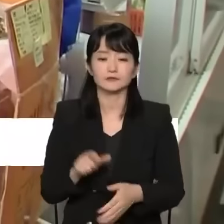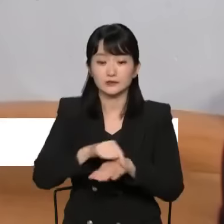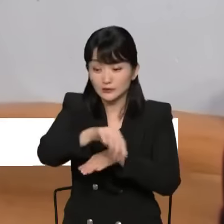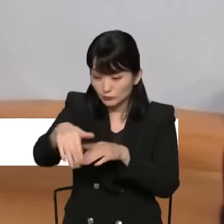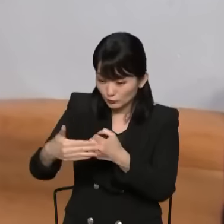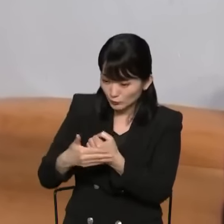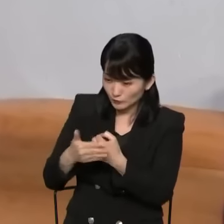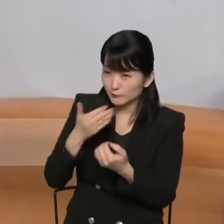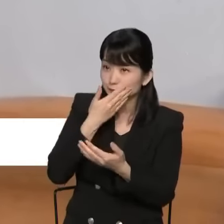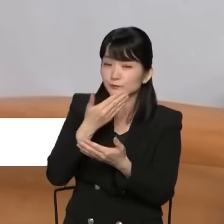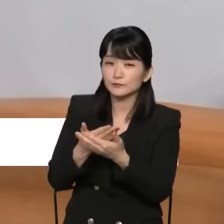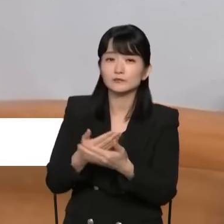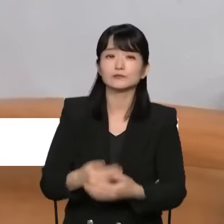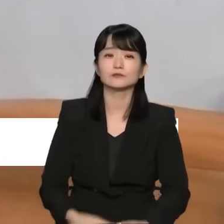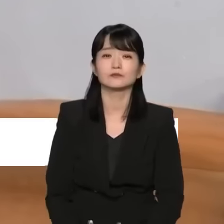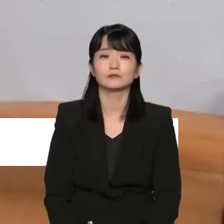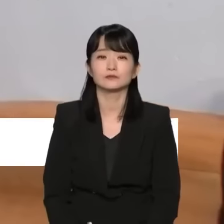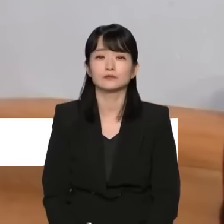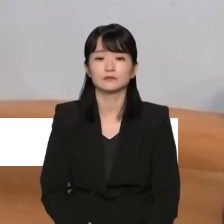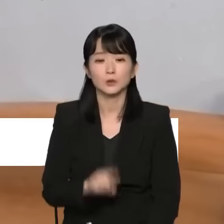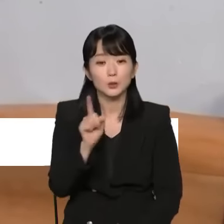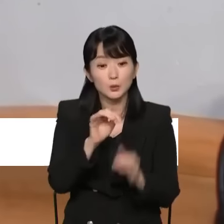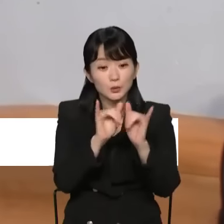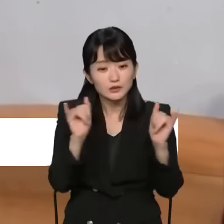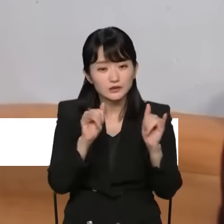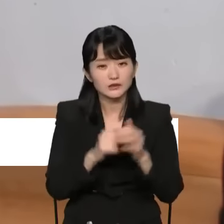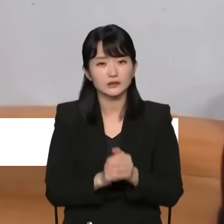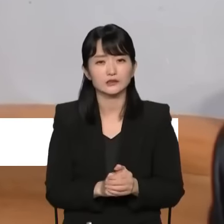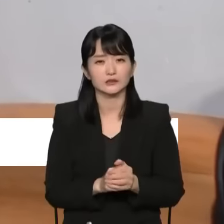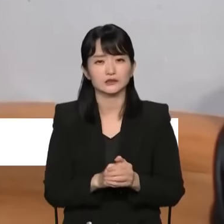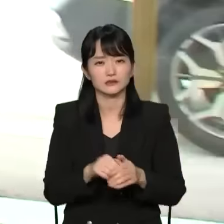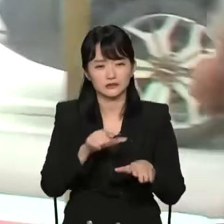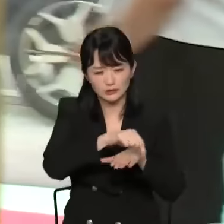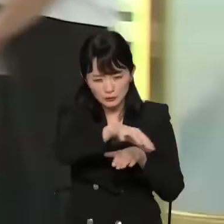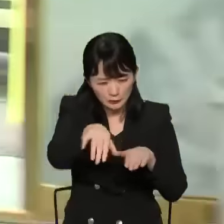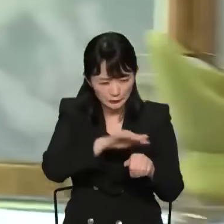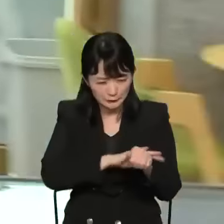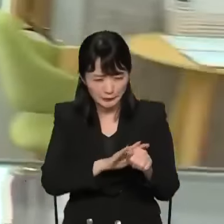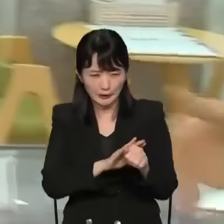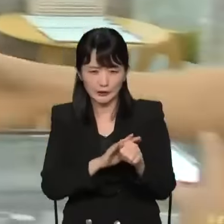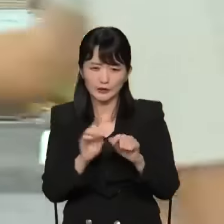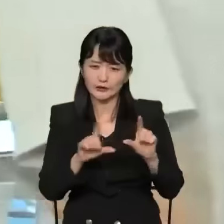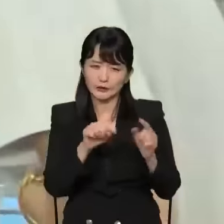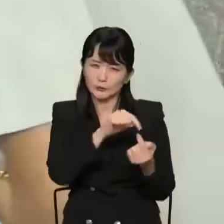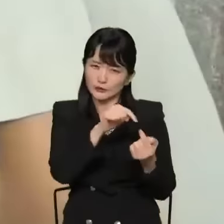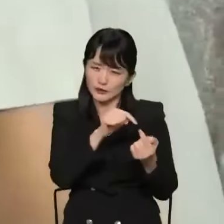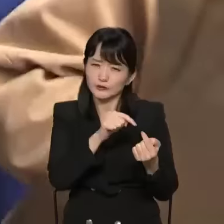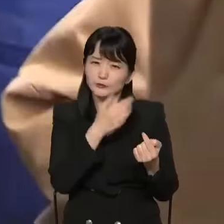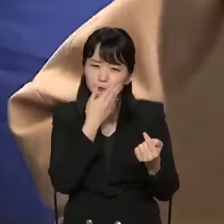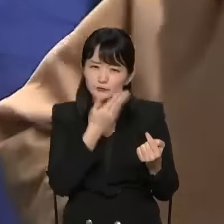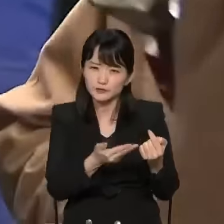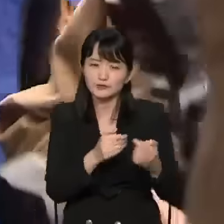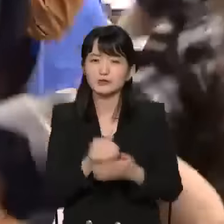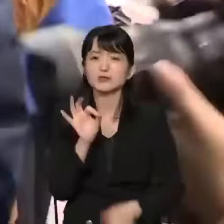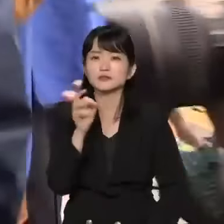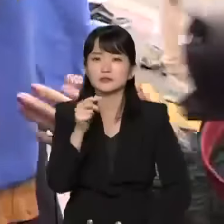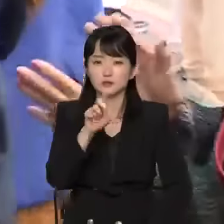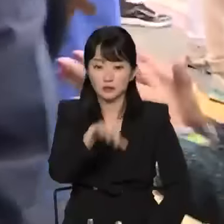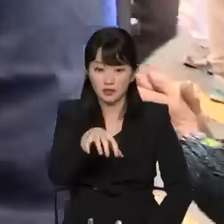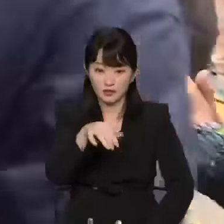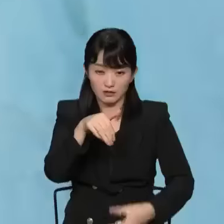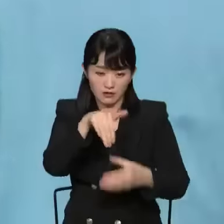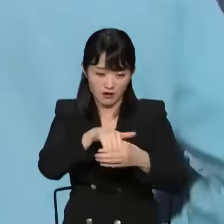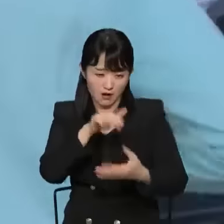되냐. 과연 어떤 사람이 살림을 잘하느냐. 현재 영광의 선거 판도는 말 그대로